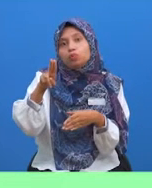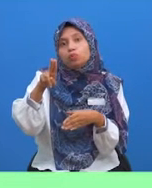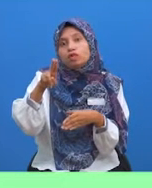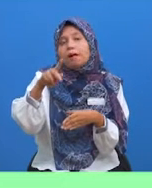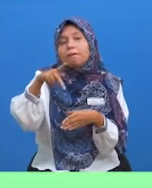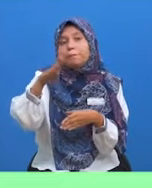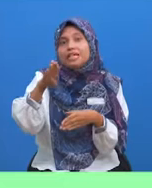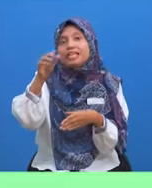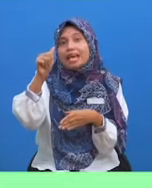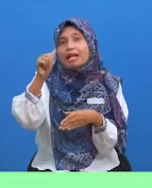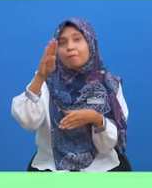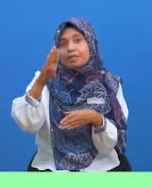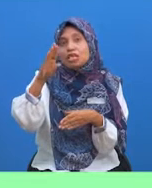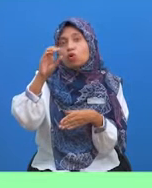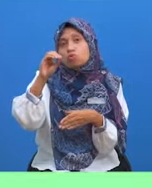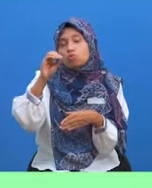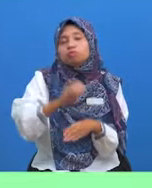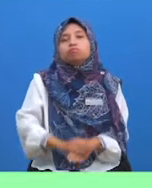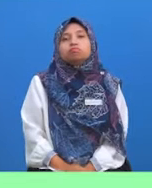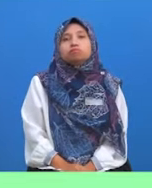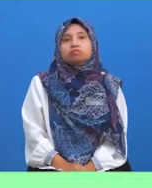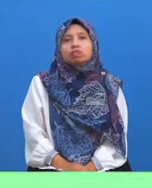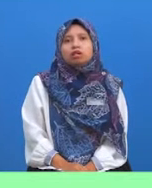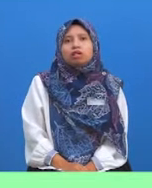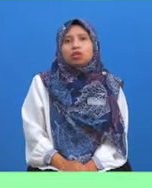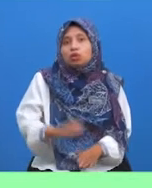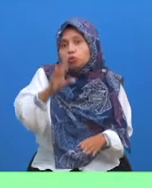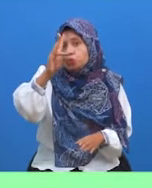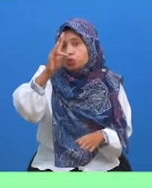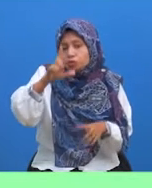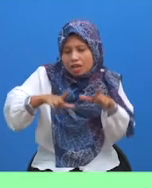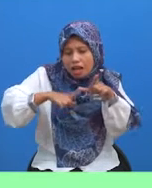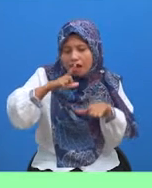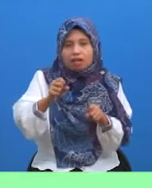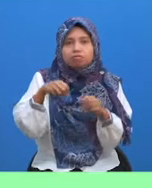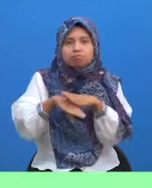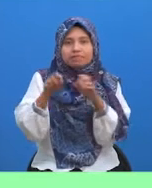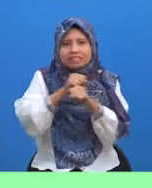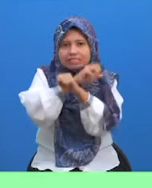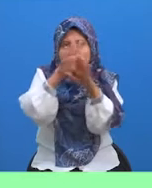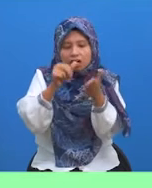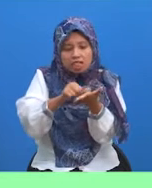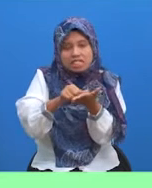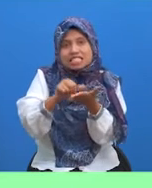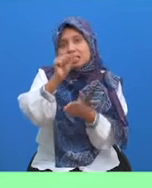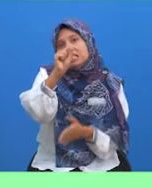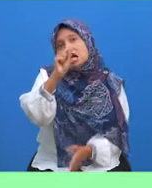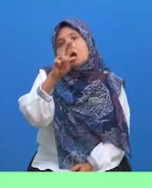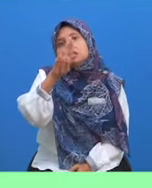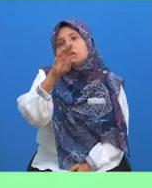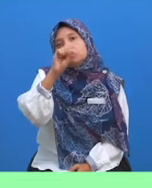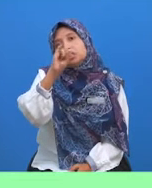kosong tujuh langkah dalam menerangkan kesan subsidi ke atas permintaan